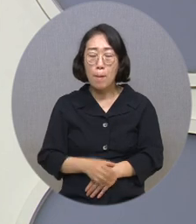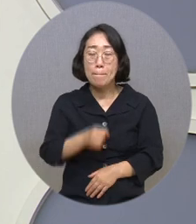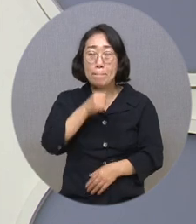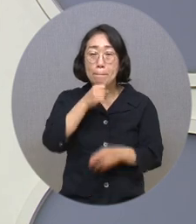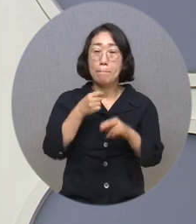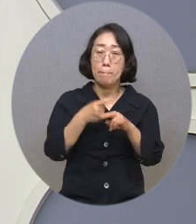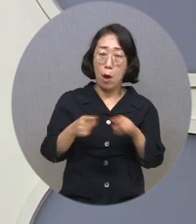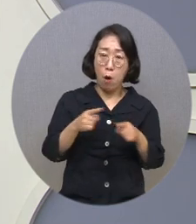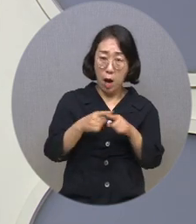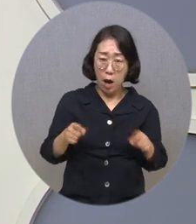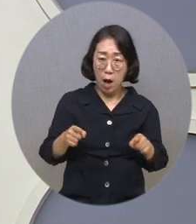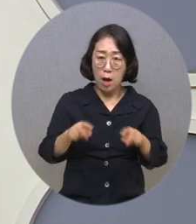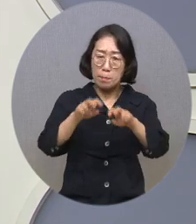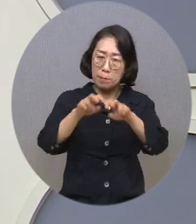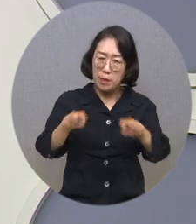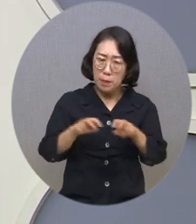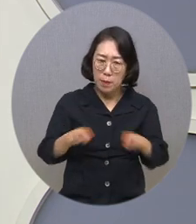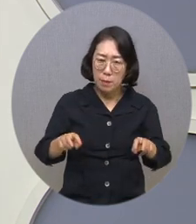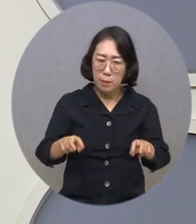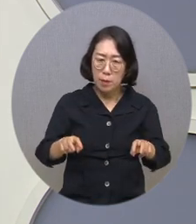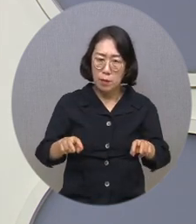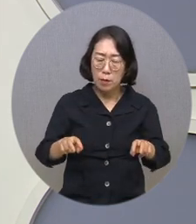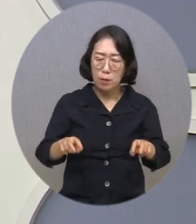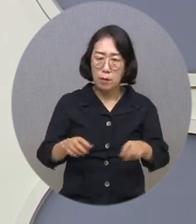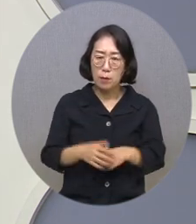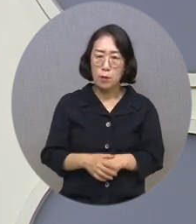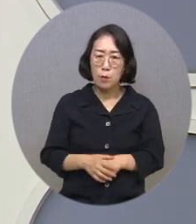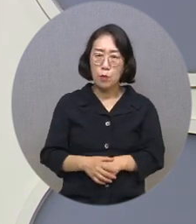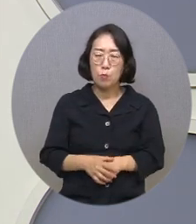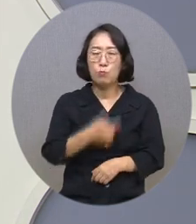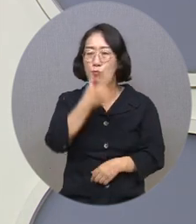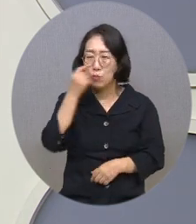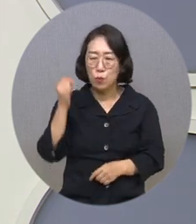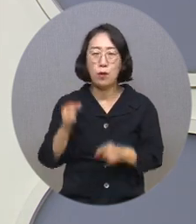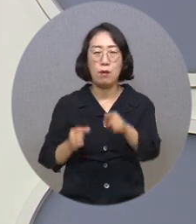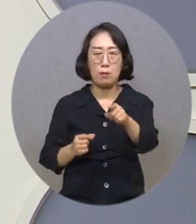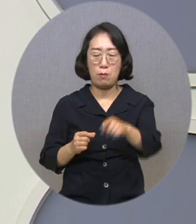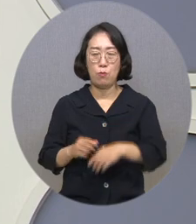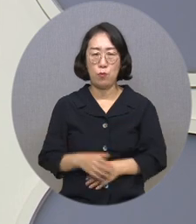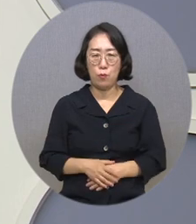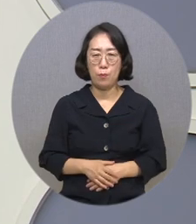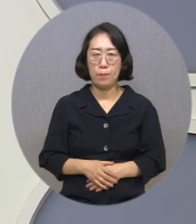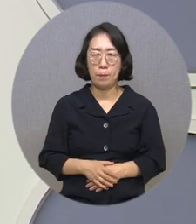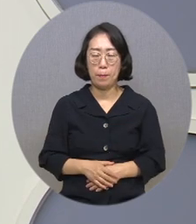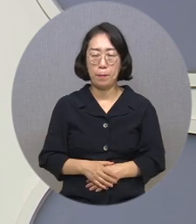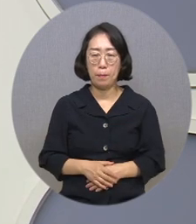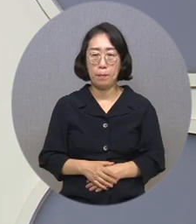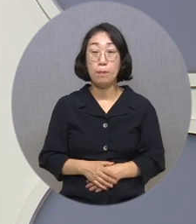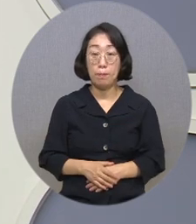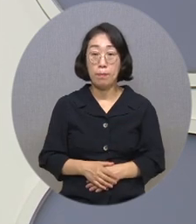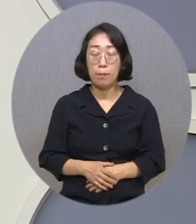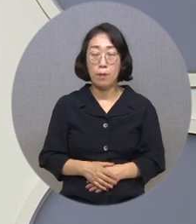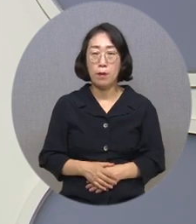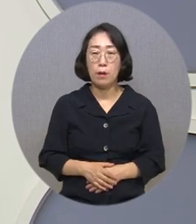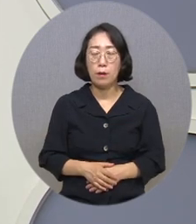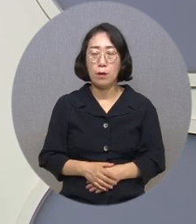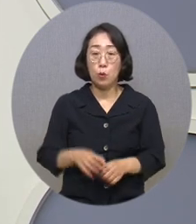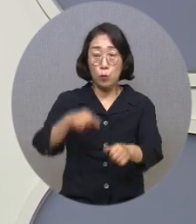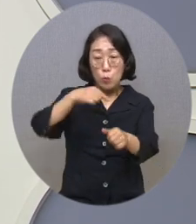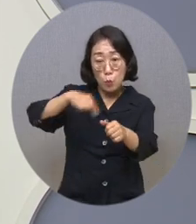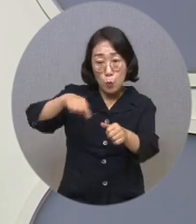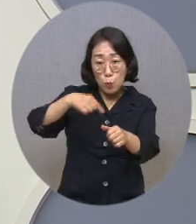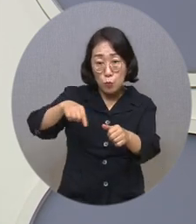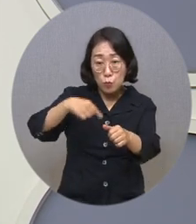가지. 네. 그 많은 돈을 쏟아부었는데 예, 그게 이제 교육경제의 핵심이고 두 번째는 교육으로